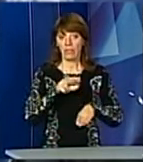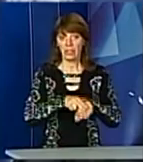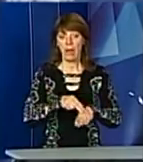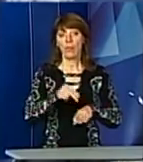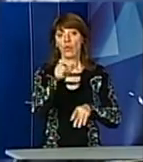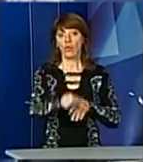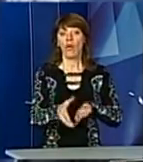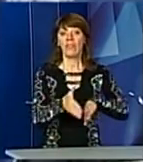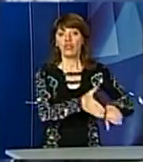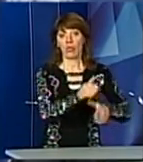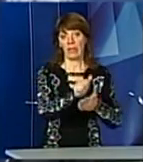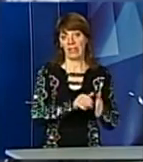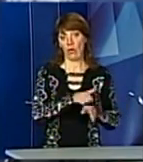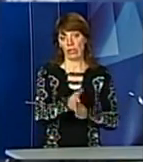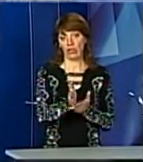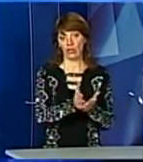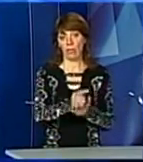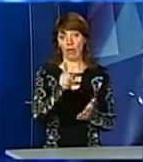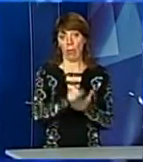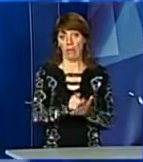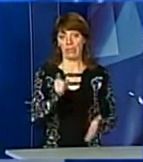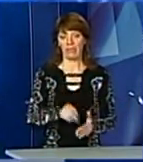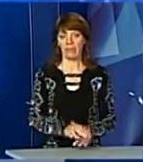від виконання службових обов'язків.